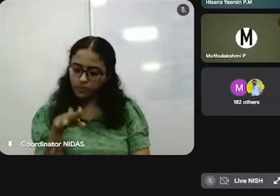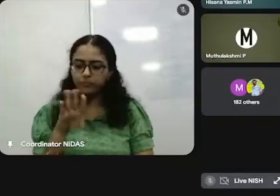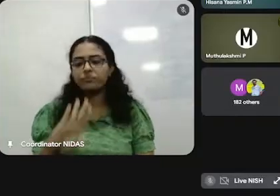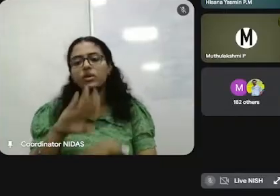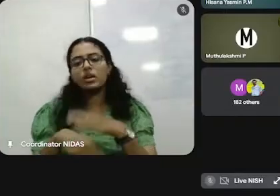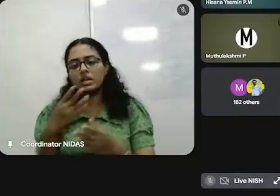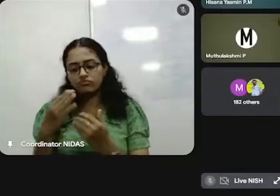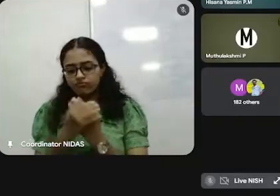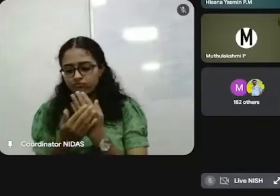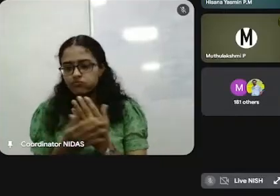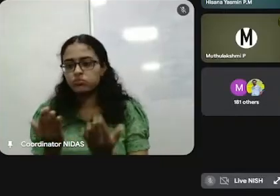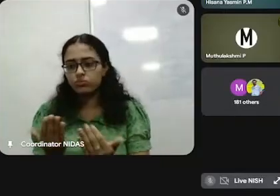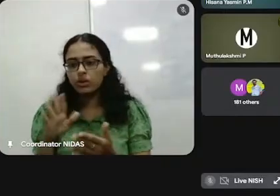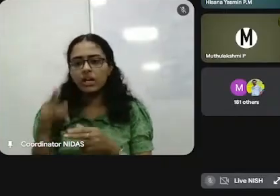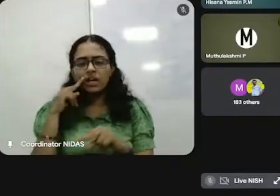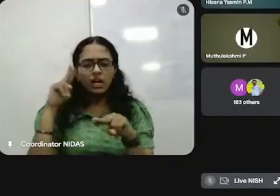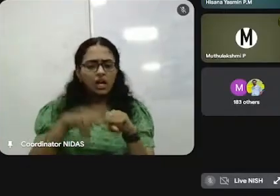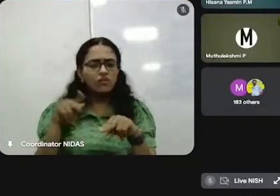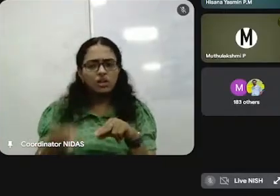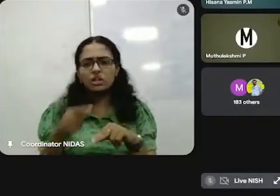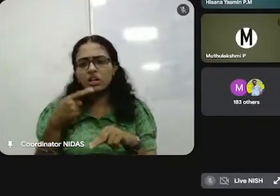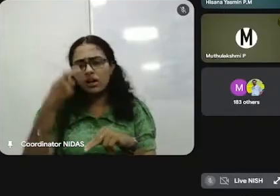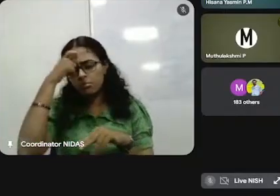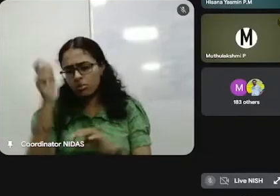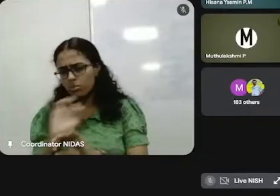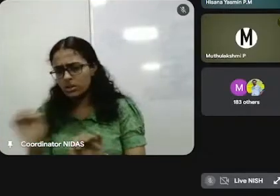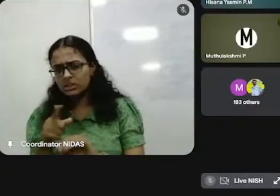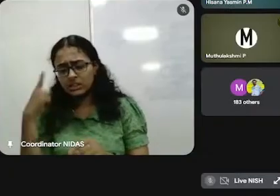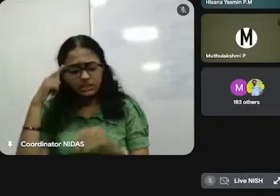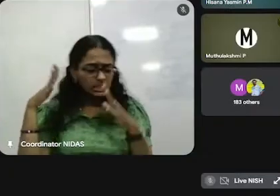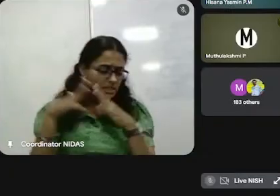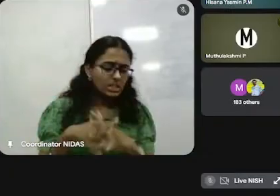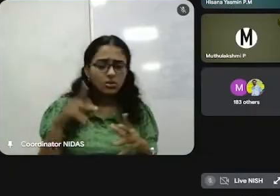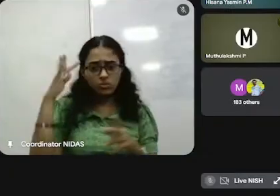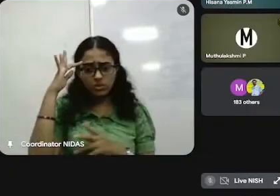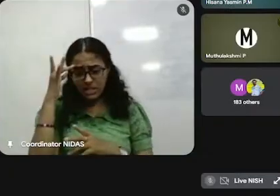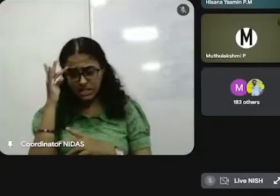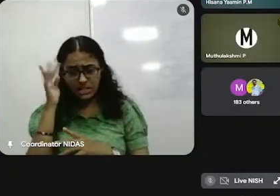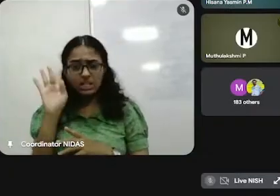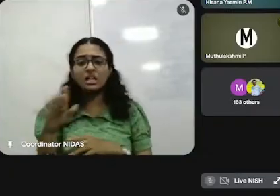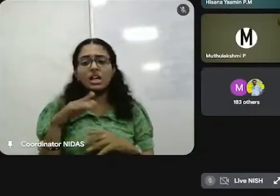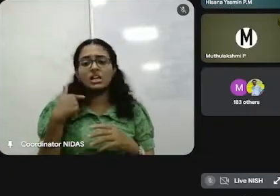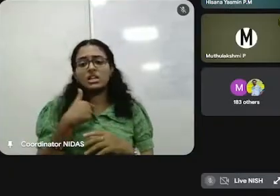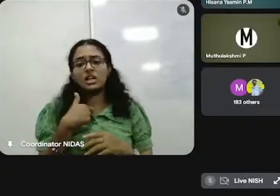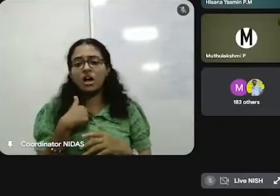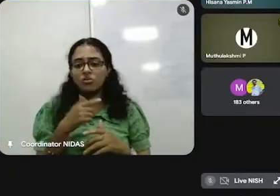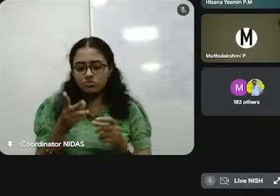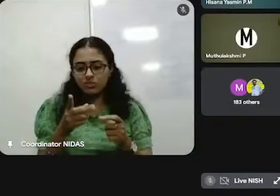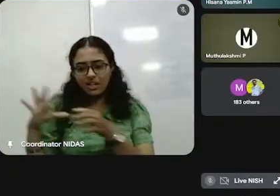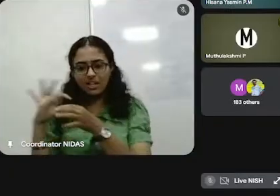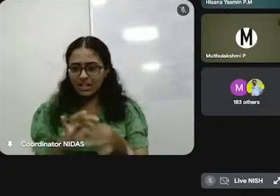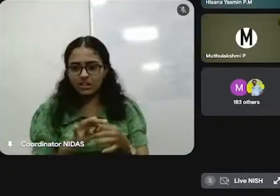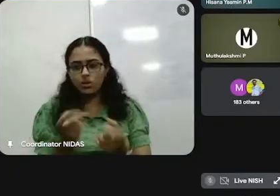ചെയ്യുക. അല്ലെങ്കിൽ മെഡിക്കൽ കണ്ടീഷൻ ഒന്നുമില്ല, അല്ലെങ്കിൽ സ്ട്രെസ് മൂലമാണ്, അല്ലെങ്കിൽ ടെൻഷൻ മൂലമാണ്, ഹെഡേക്ക്, അങ്ങനെയെങ്കിൽ ആ രീതിയിലുള്ള